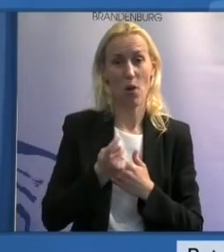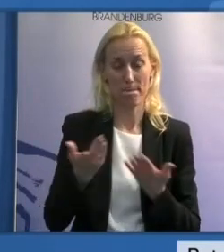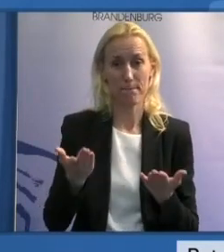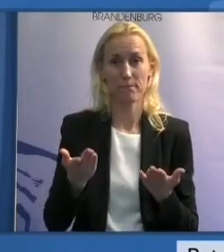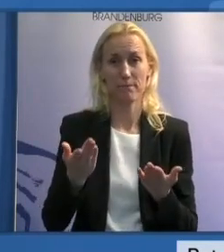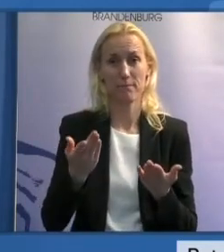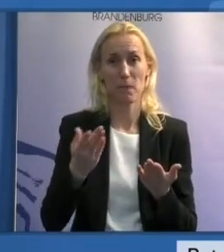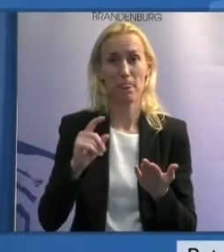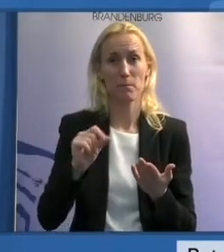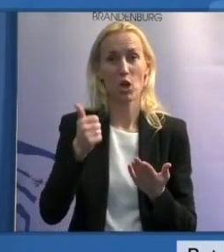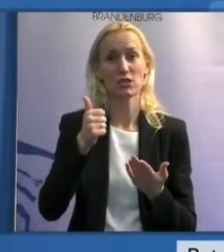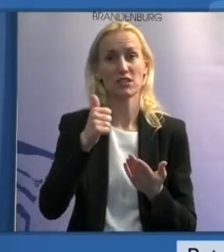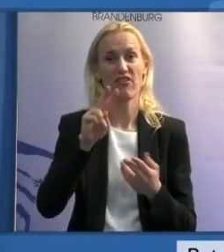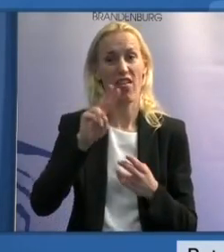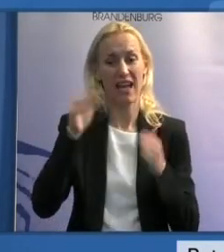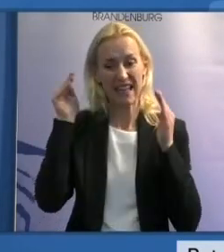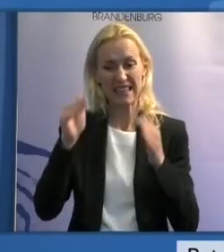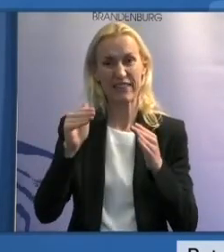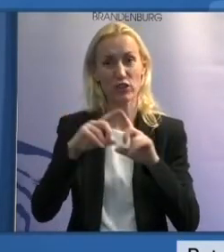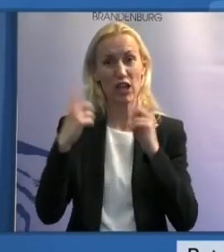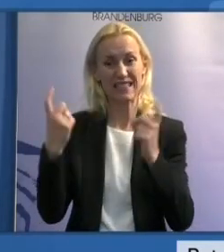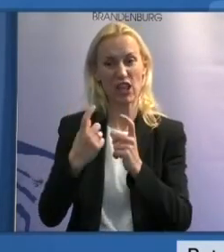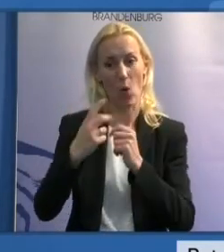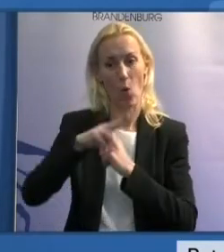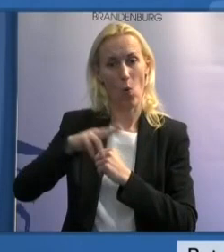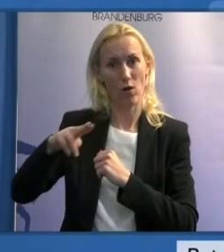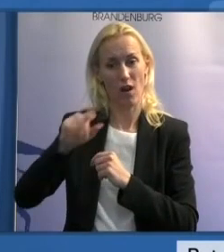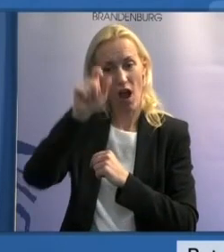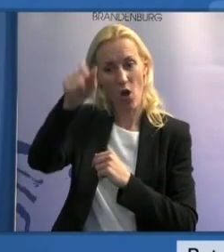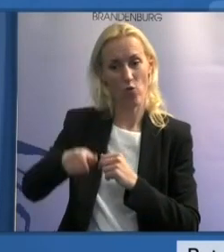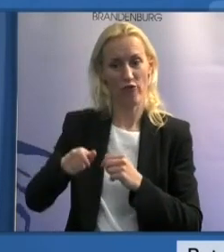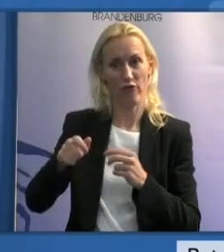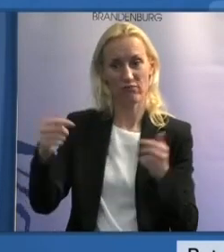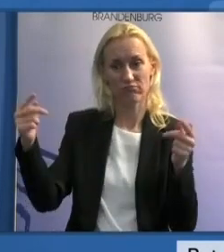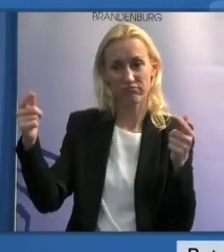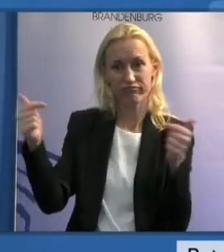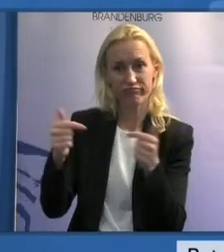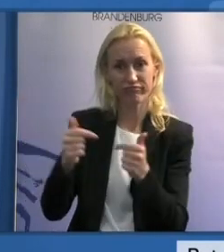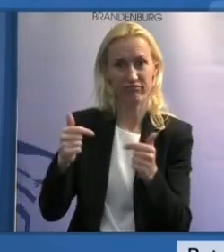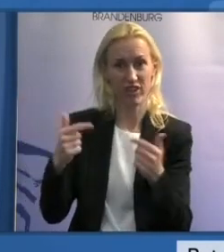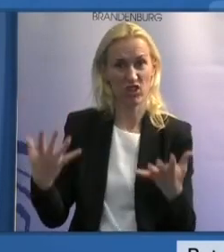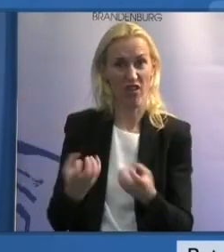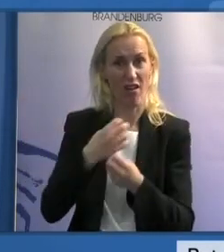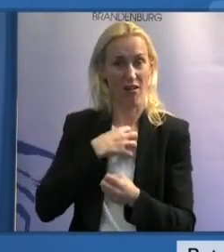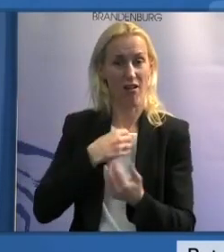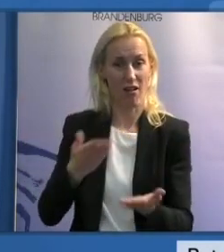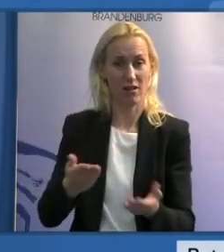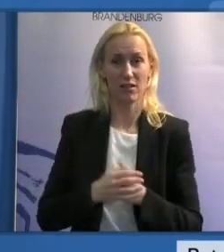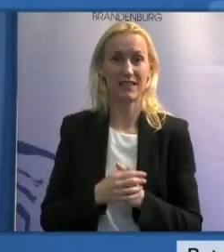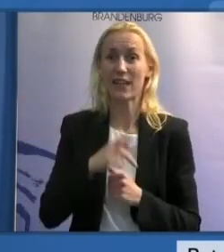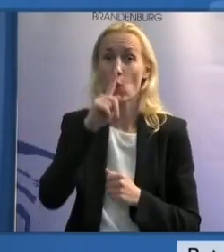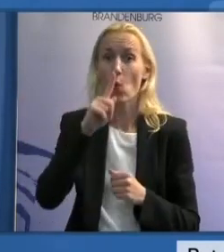die Menschen, die sich auf Intensivstationen um Menschen kümmern müssen, die schwer erkrankt sind. Und da geht es ja nicht nur um